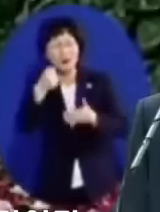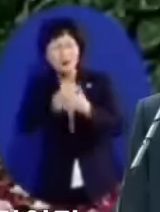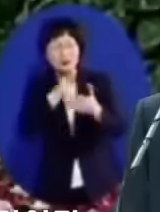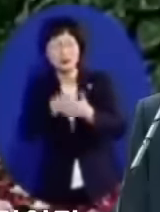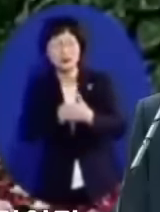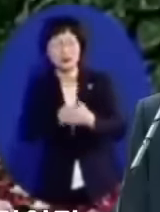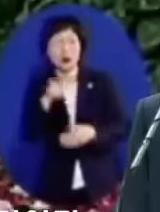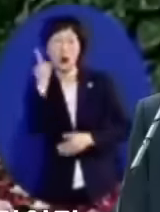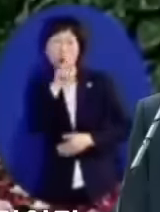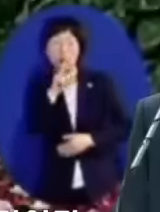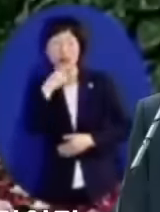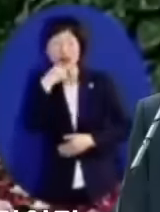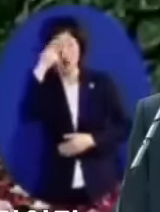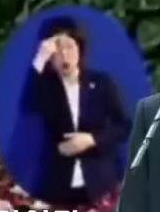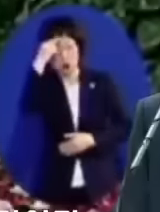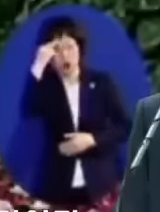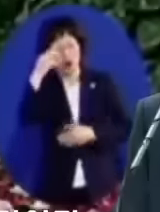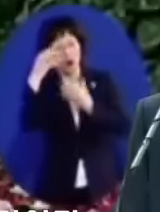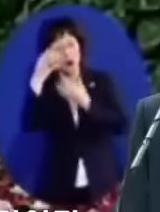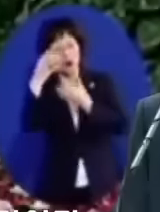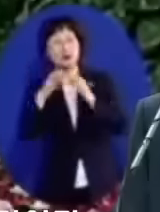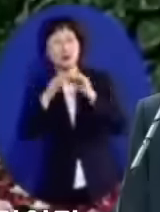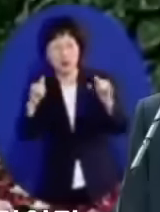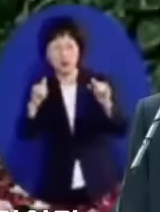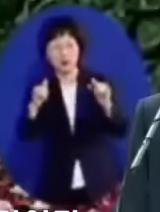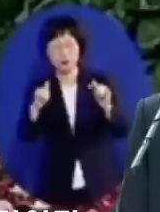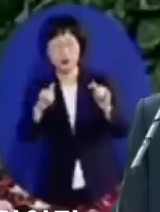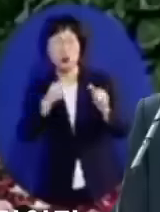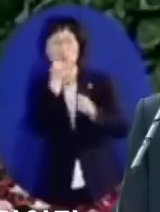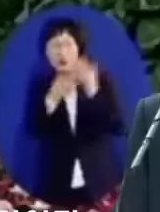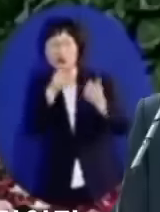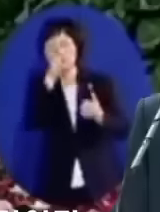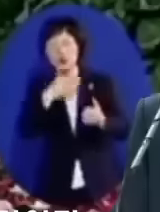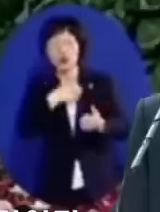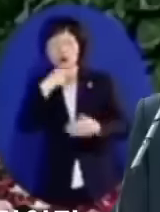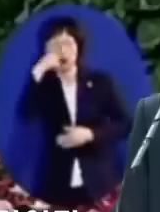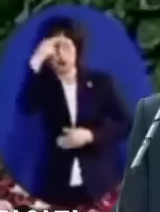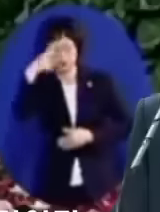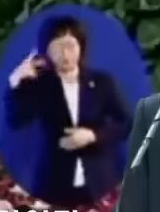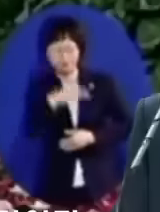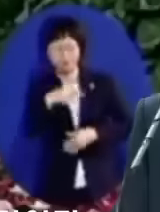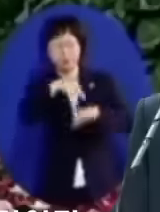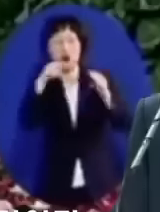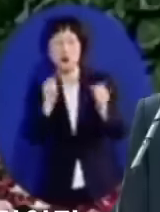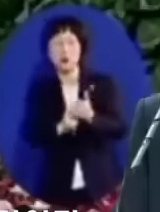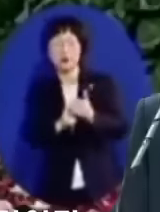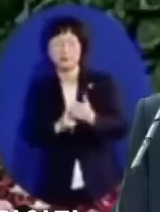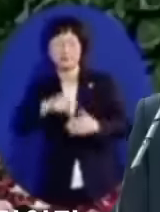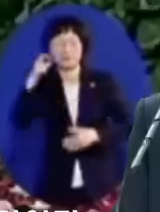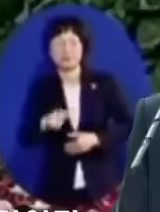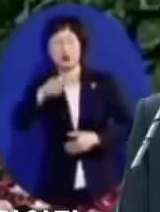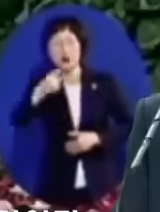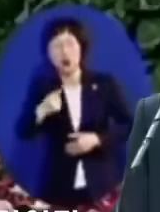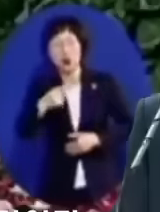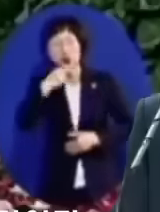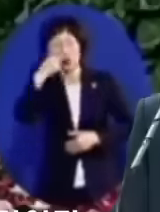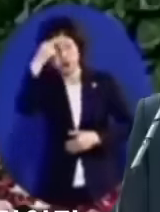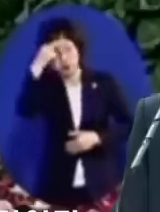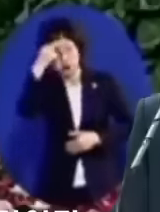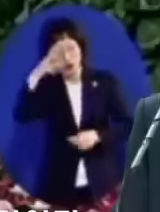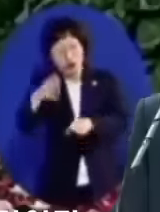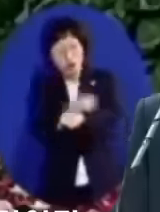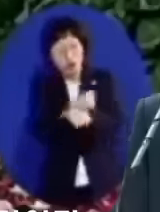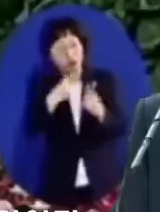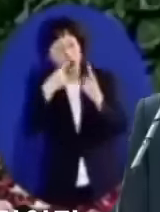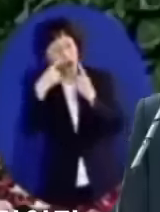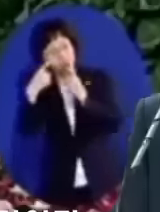알코올 중독자는 이렇게 고백했습니다. 아무리 술을 먹지 않으려고 마음으로 노력하고 결심해도 술의 엄청난 유혹과